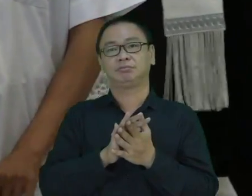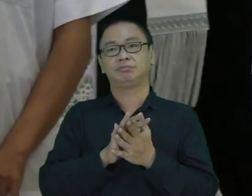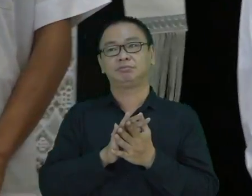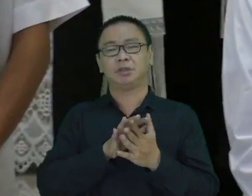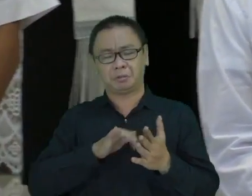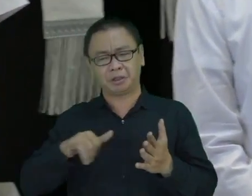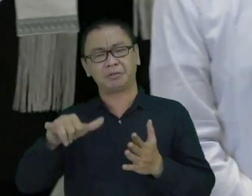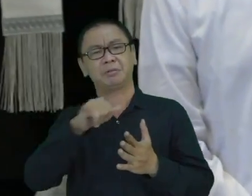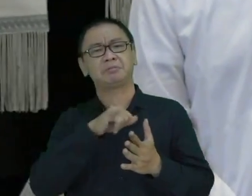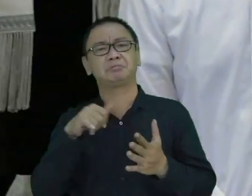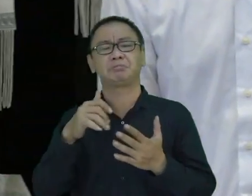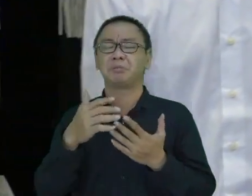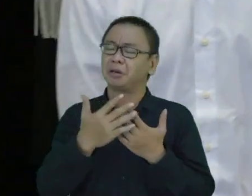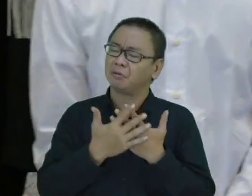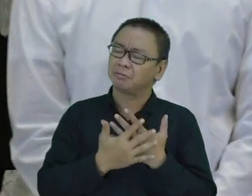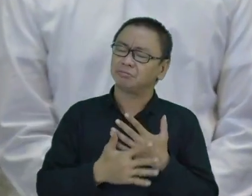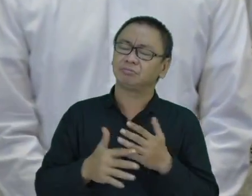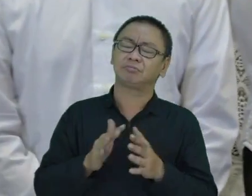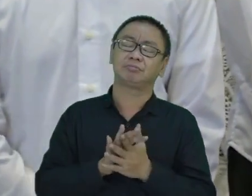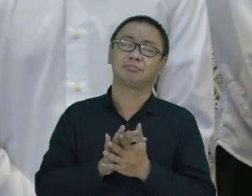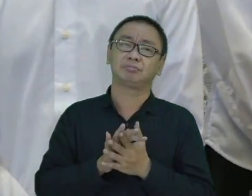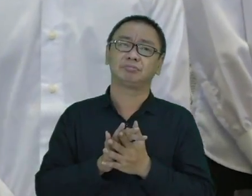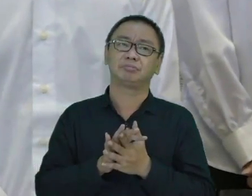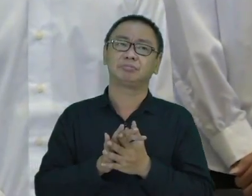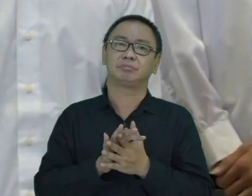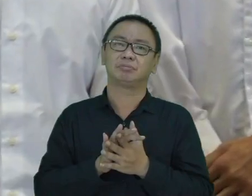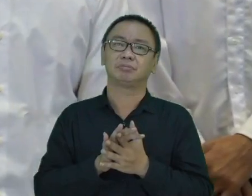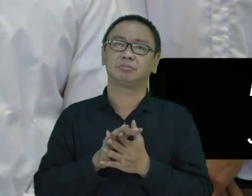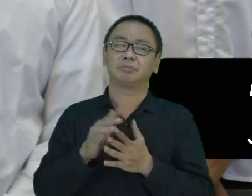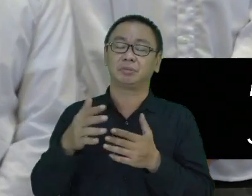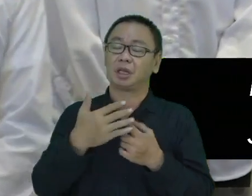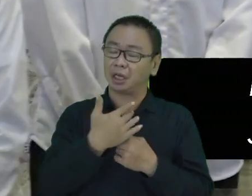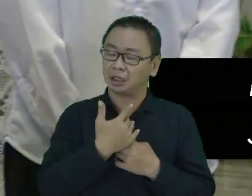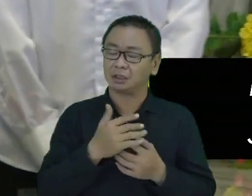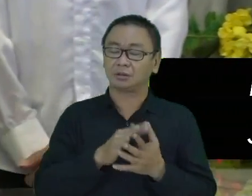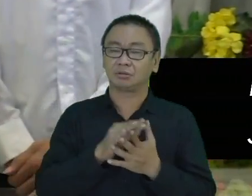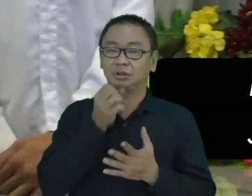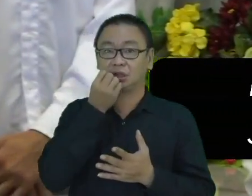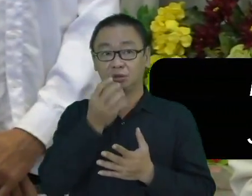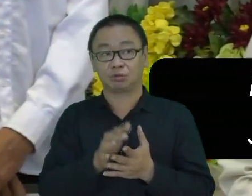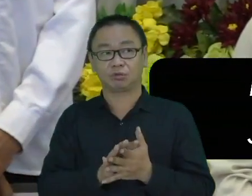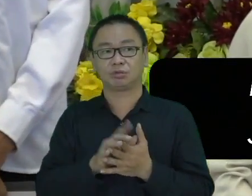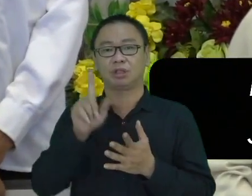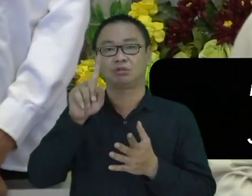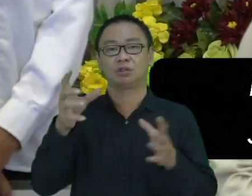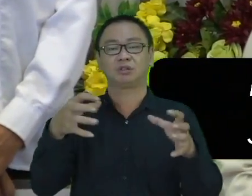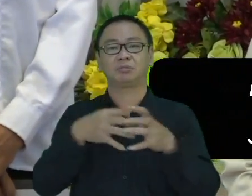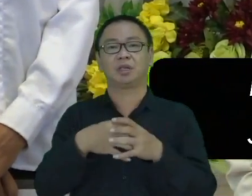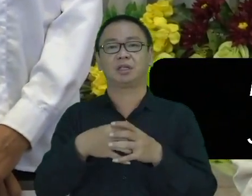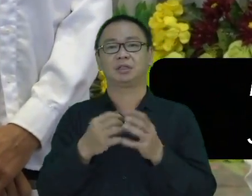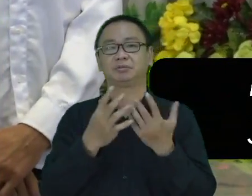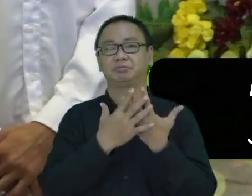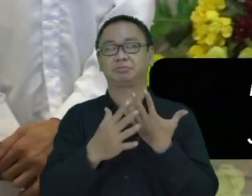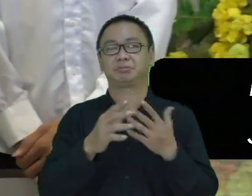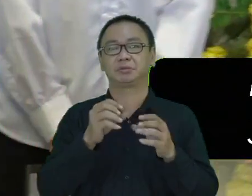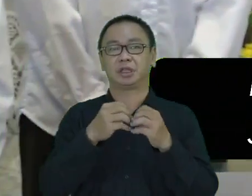saling memeliharalah, dan saling menegurlah supaya dalam kesatuan jemaat karya